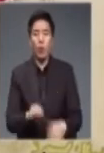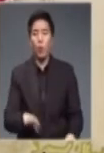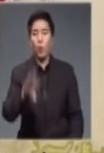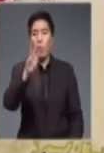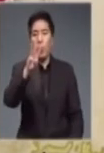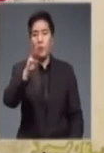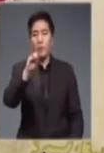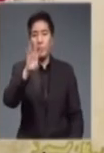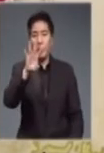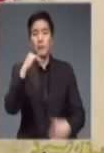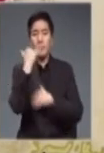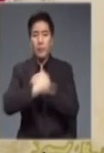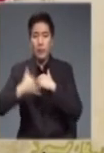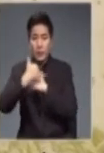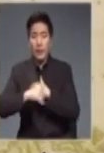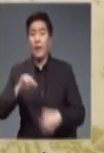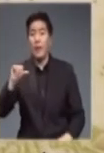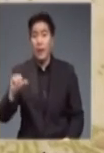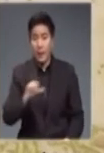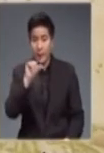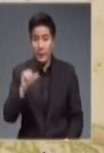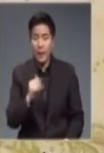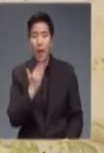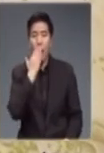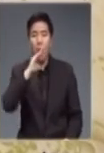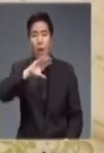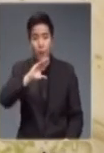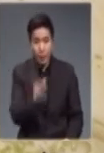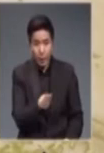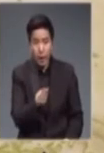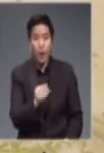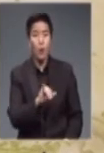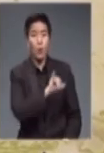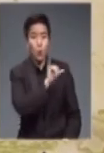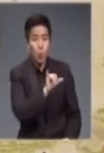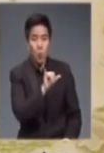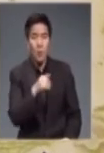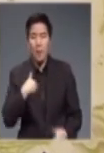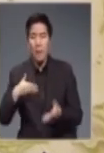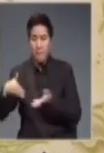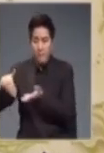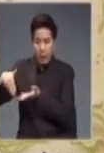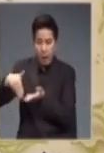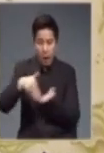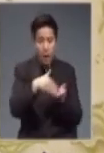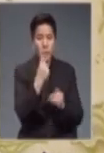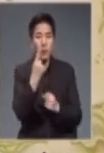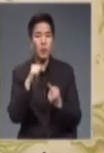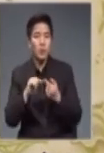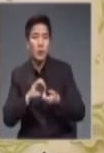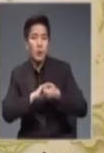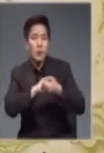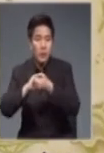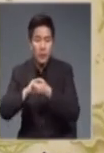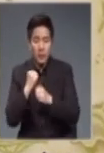นะครับมาช่วยเสริมการให้การบริการและการบริหารจัดการภาครัฐก็เป็นอีกส่วนหนึ่งนะครับที่จะช่วยลดขนาดโครงสร้างภาครัฐให้มีขนาดเล็กล